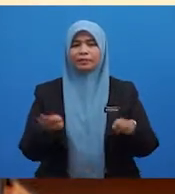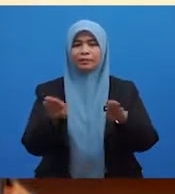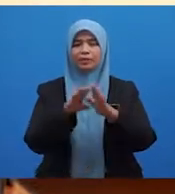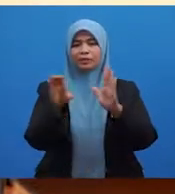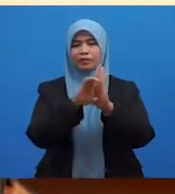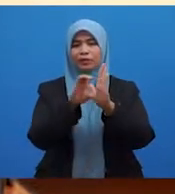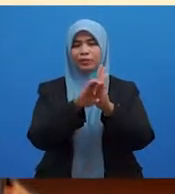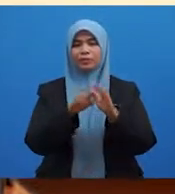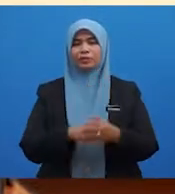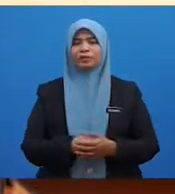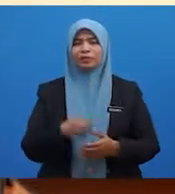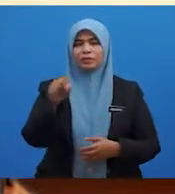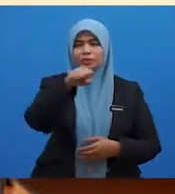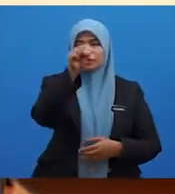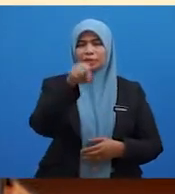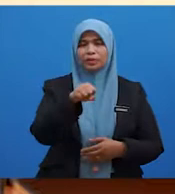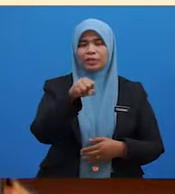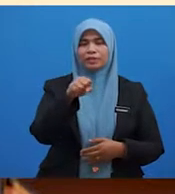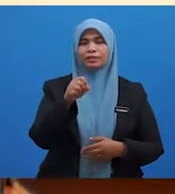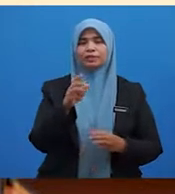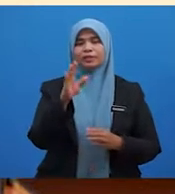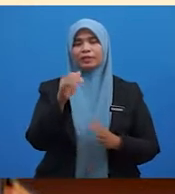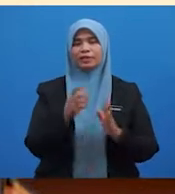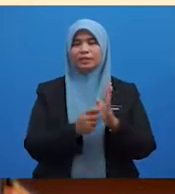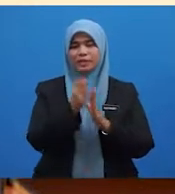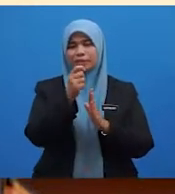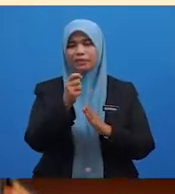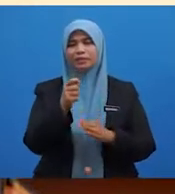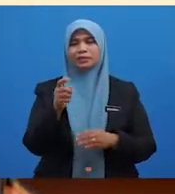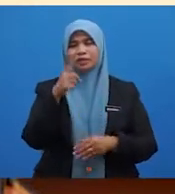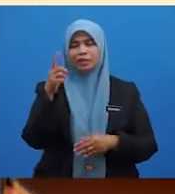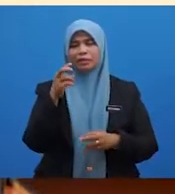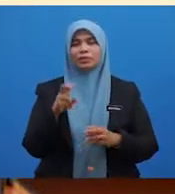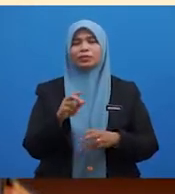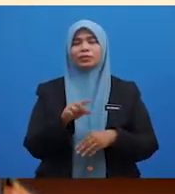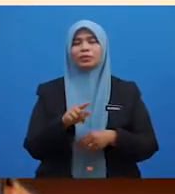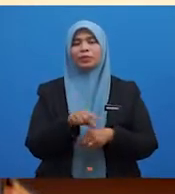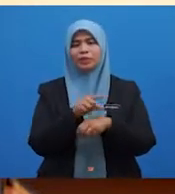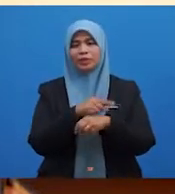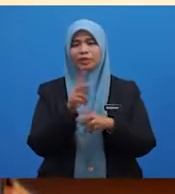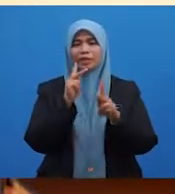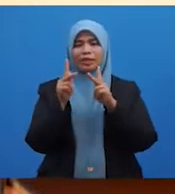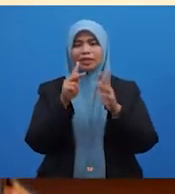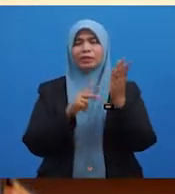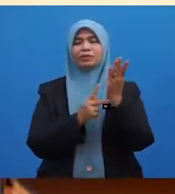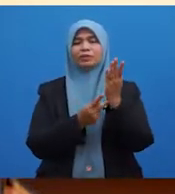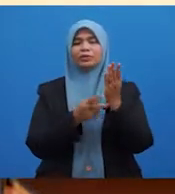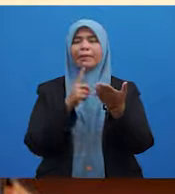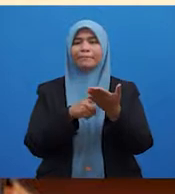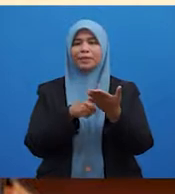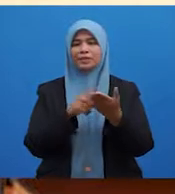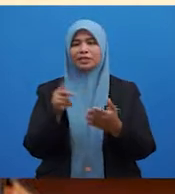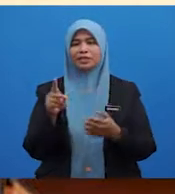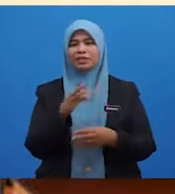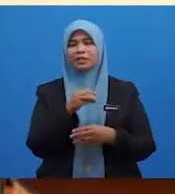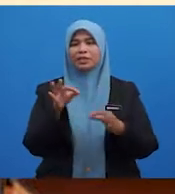Sebagai contoh, soalan aras tinggi sering menggunakan kata kunci bincangkan